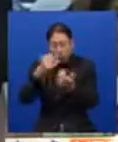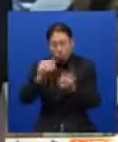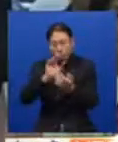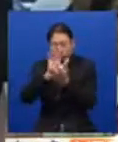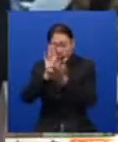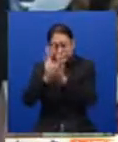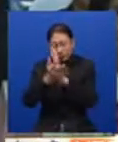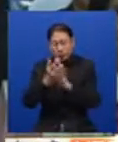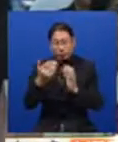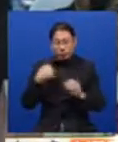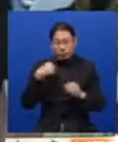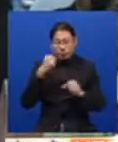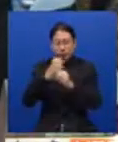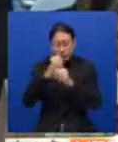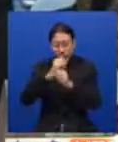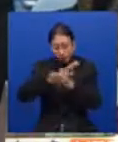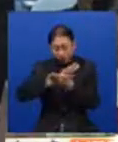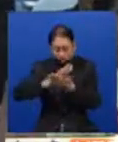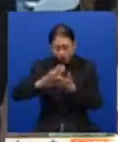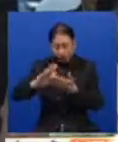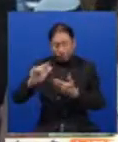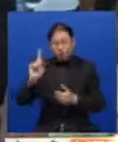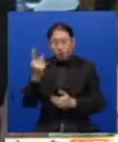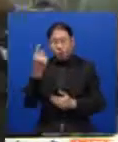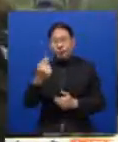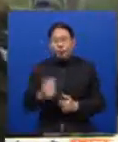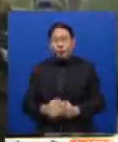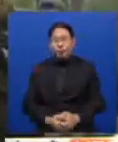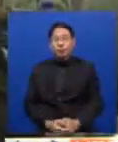ไปรูปให้เกิดผลสัมฤทธิ์ต่อไป